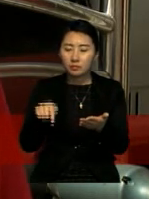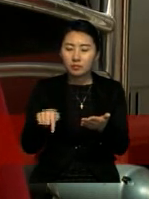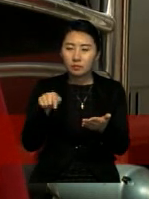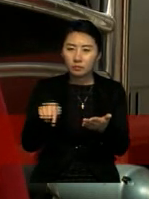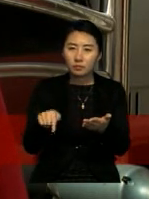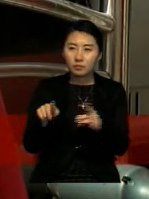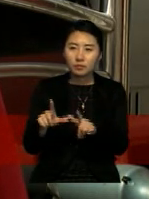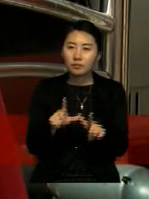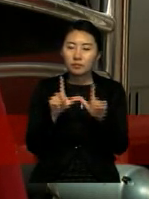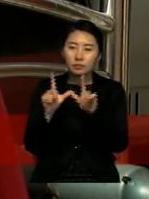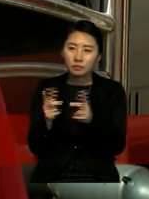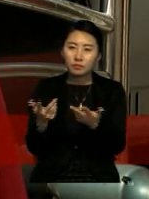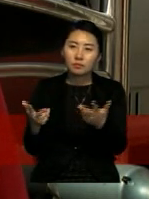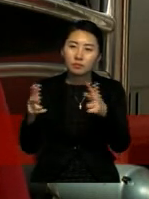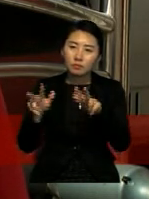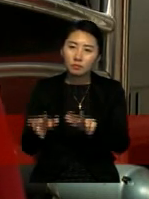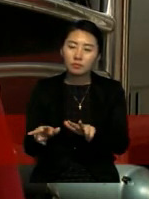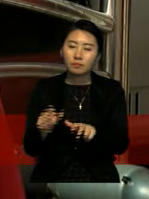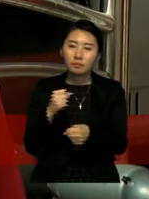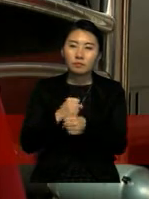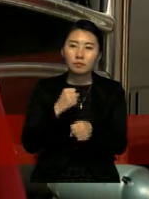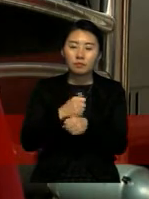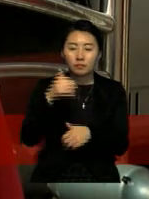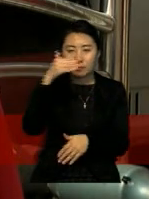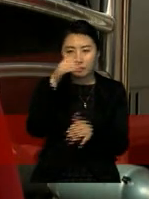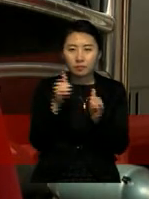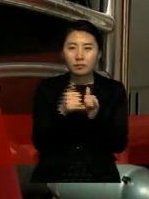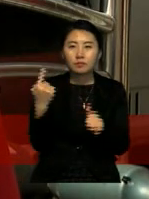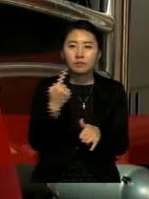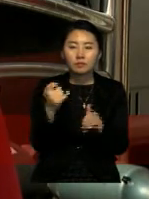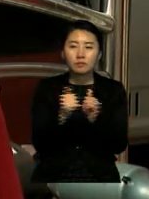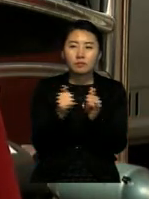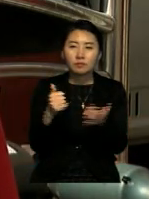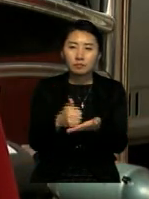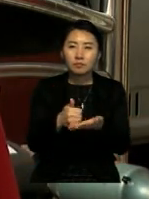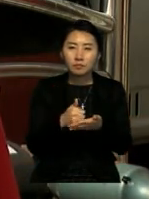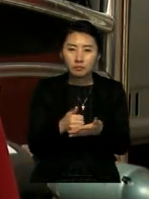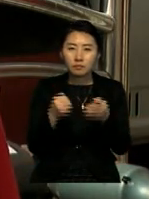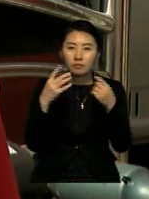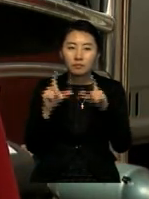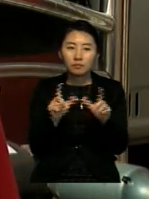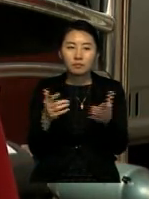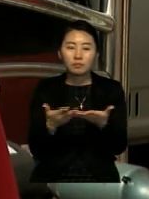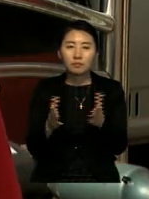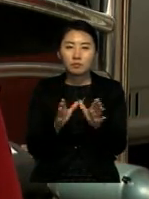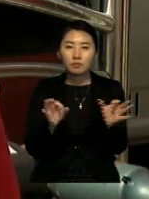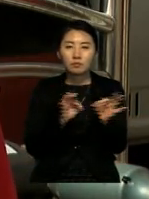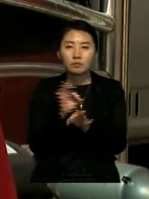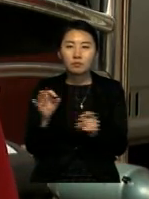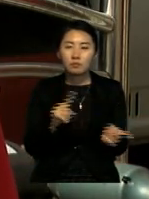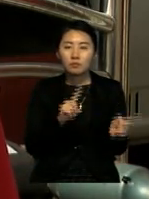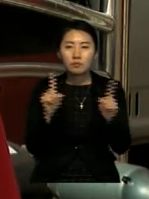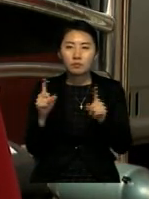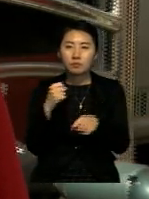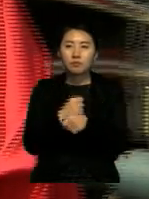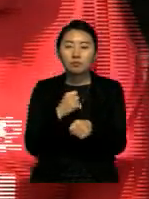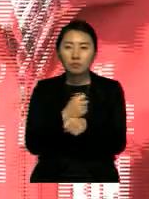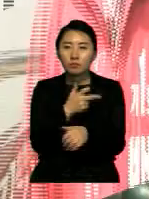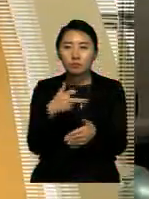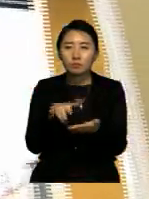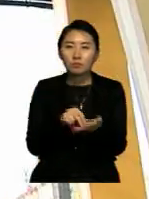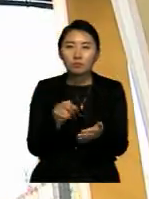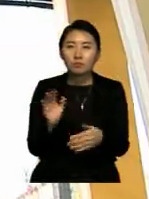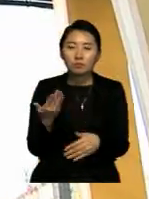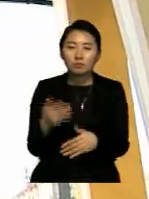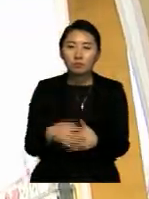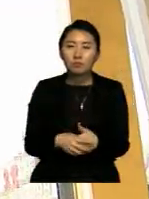면적을 생태공원으로 바꾸어 관광객 1천만 명을 유치해서 구리시 경제를 살리는 것이 가장 시급한 문제라고